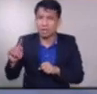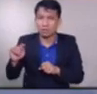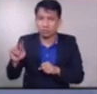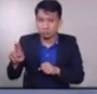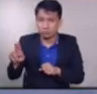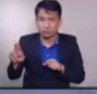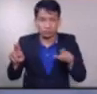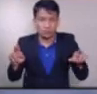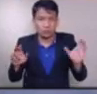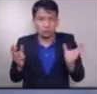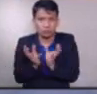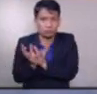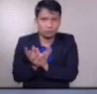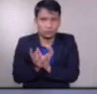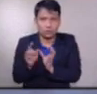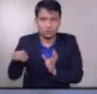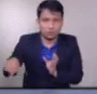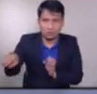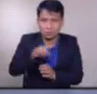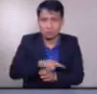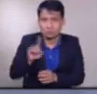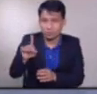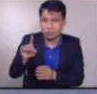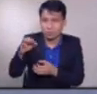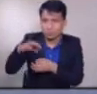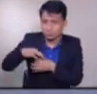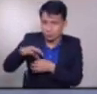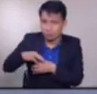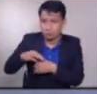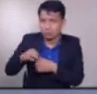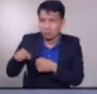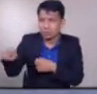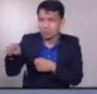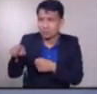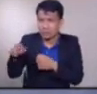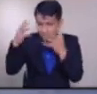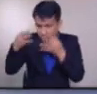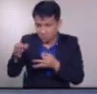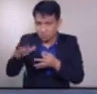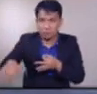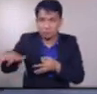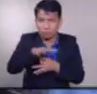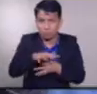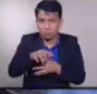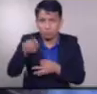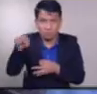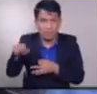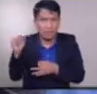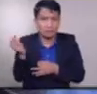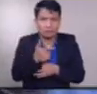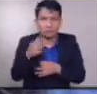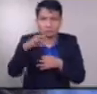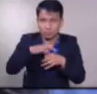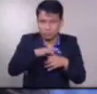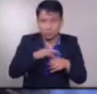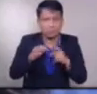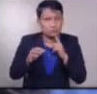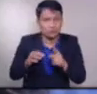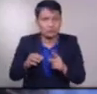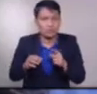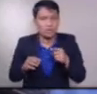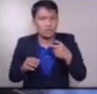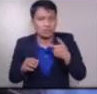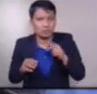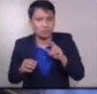will going to vote for us. Pangalawa, meron kami tinatawag na guarantee voting, itong notaryado. Itong guarantee voting, ang sinasabi